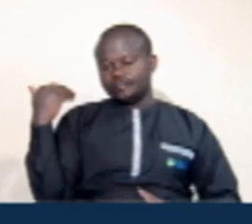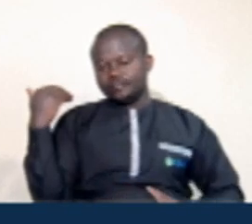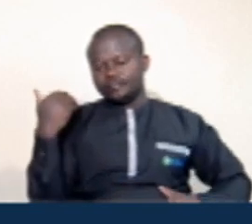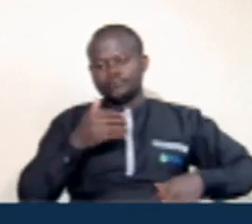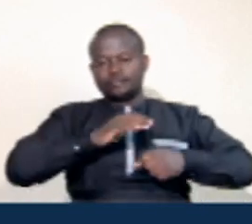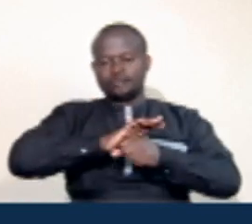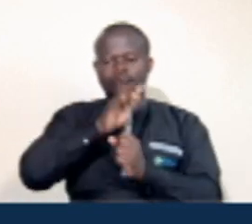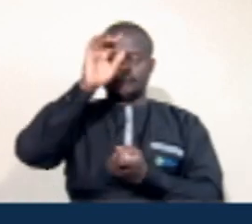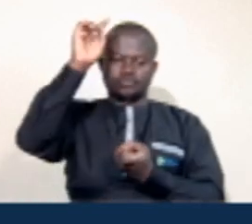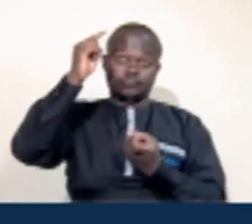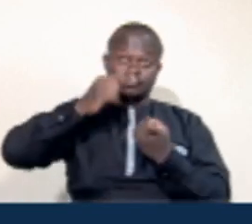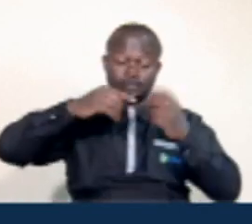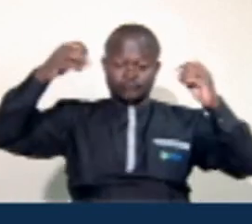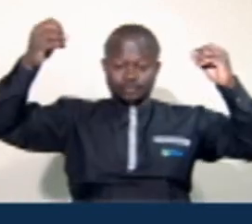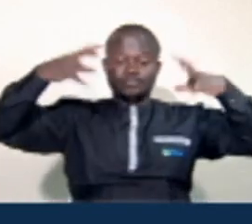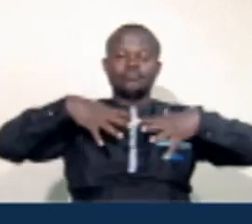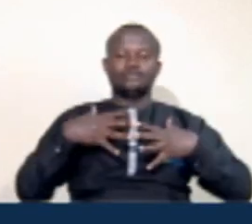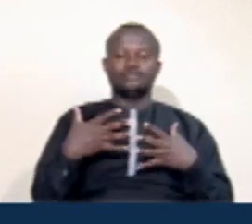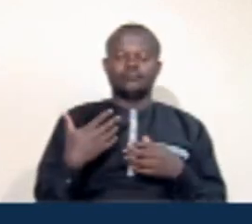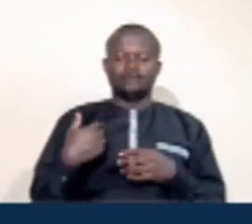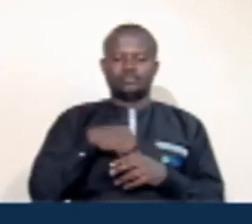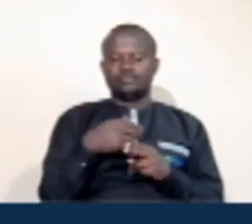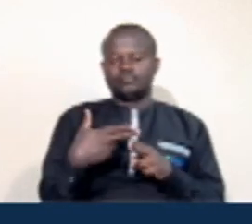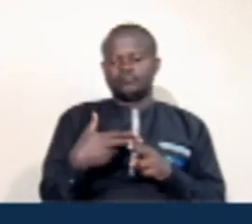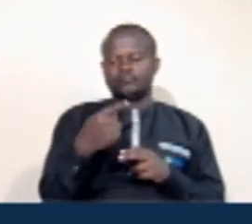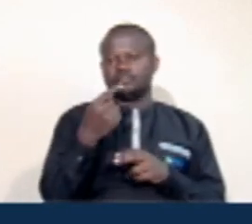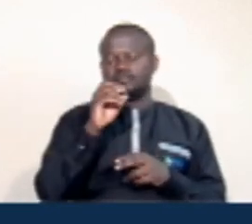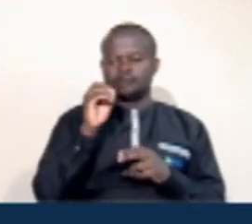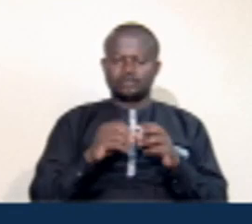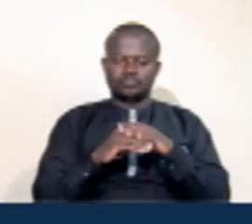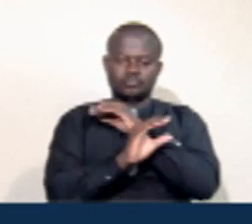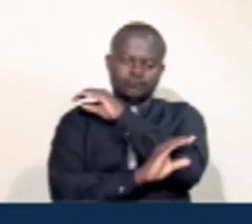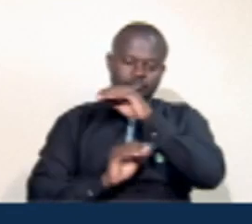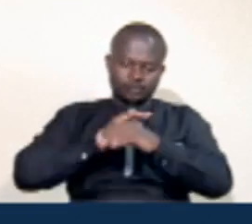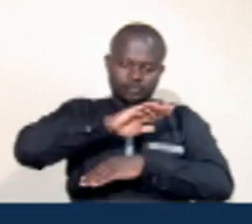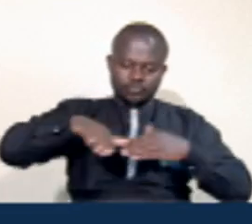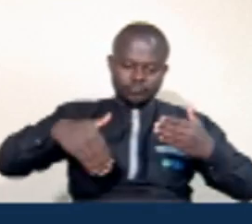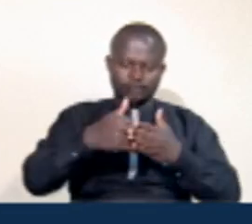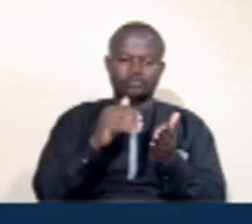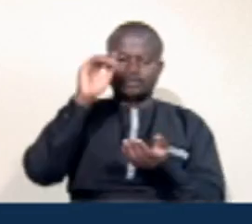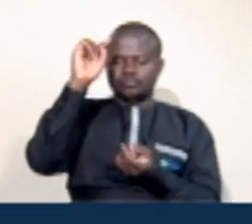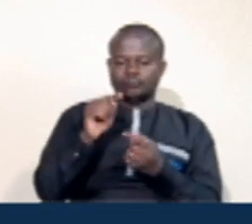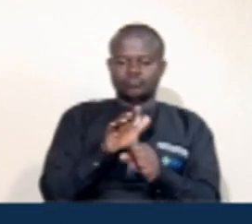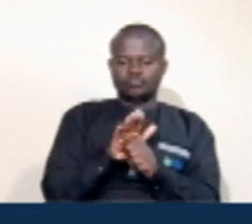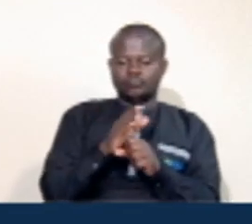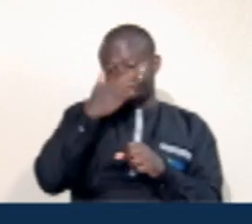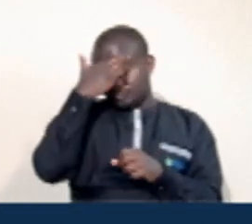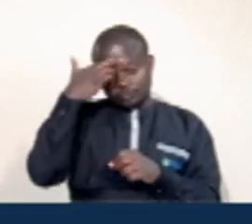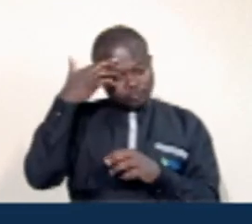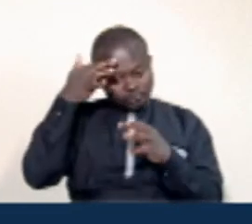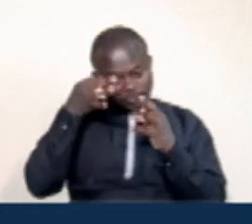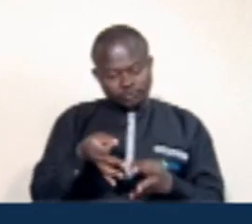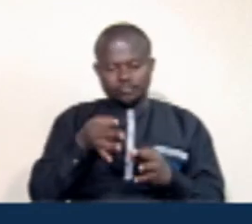COVID yaragabanutse ku buryo bugaragara turi hafi kuri 1% mu gihugu cyose yaragabanutse ni nayo mpamvu ingamba